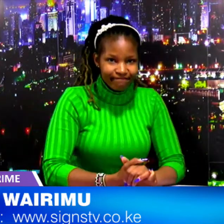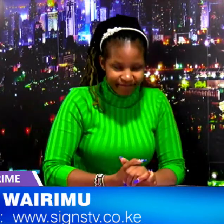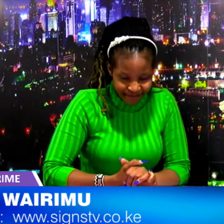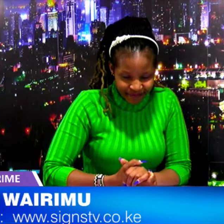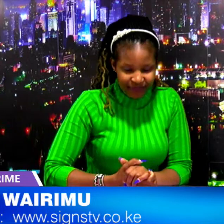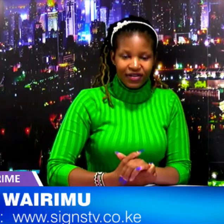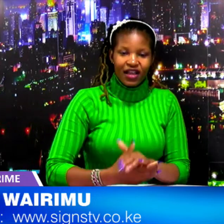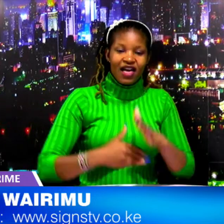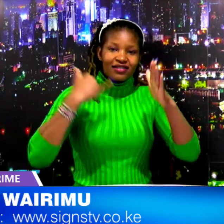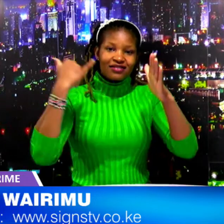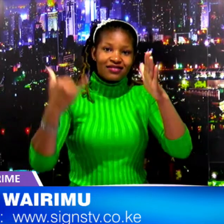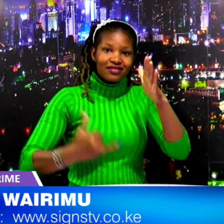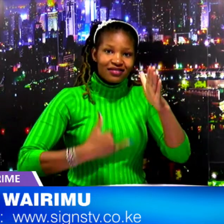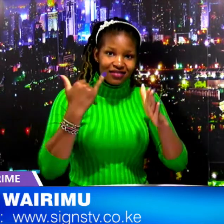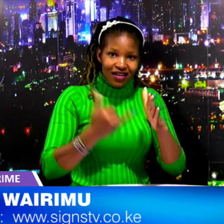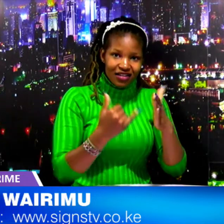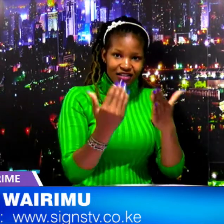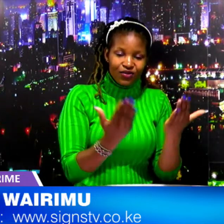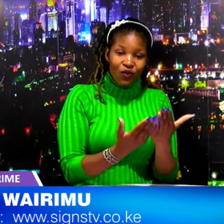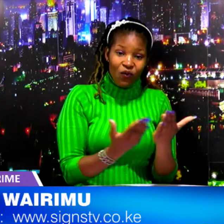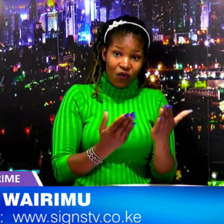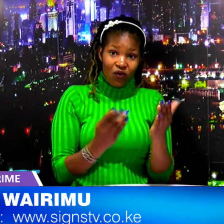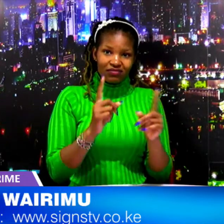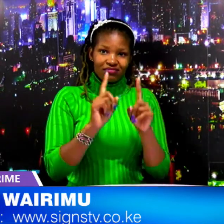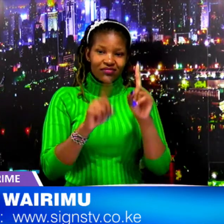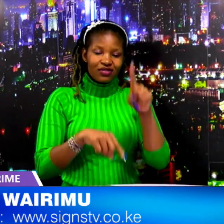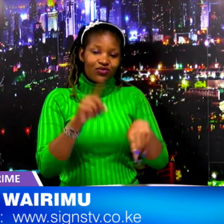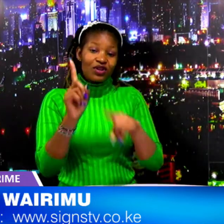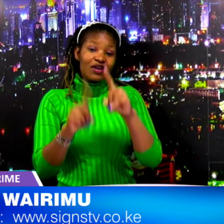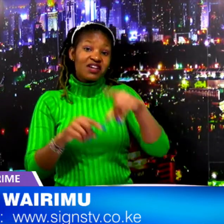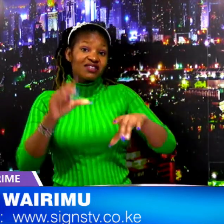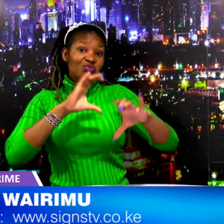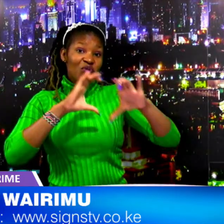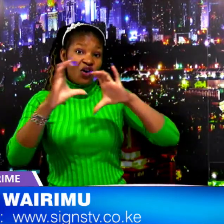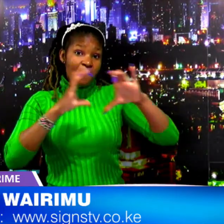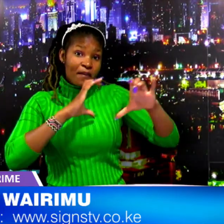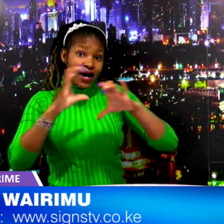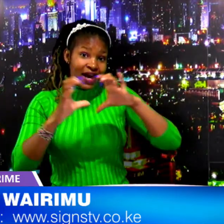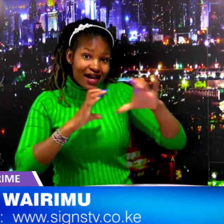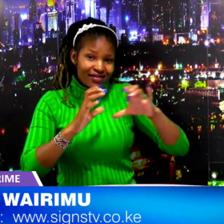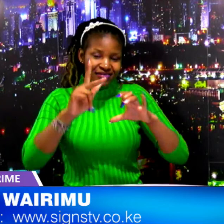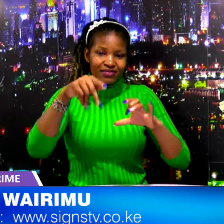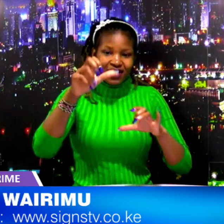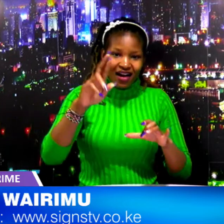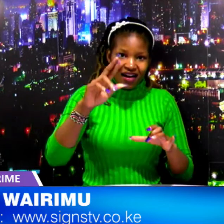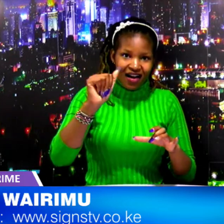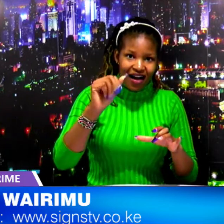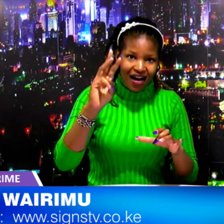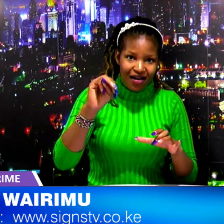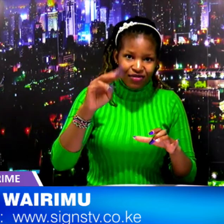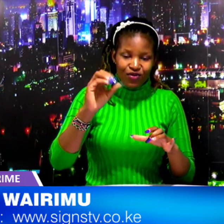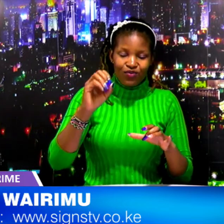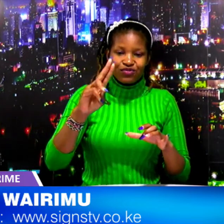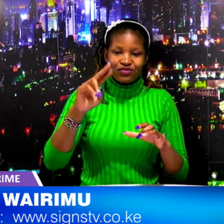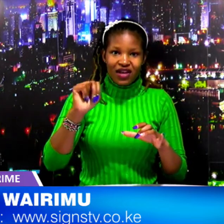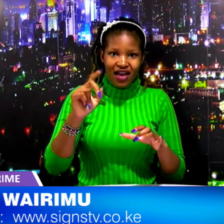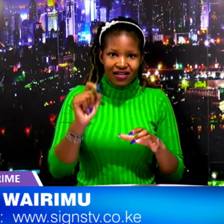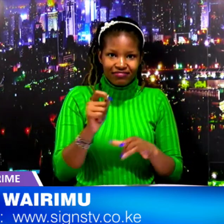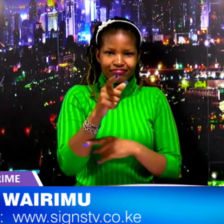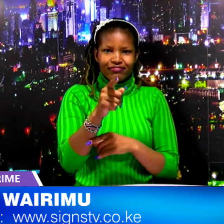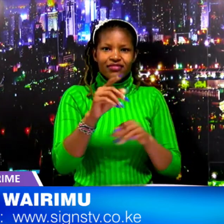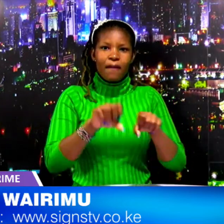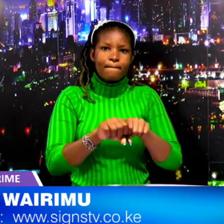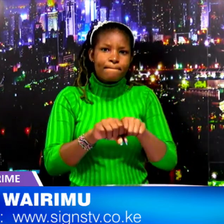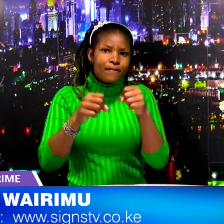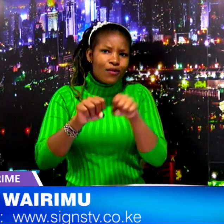On to our next news item. In an industry where visual communication